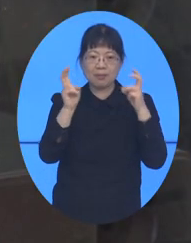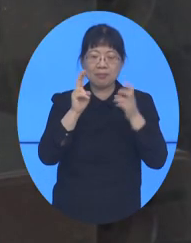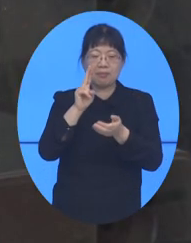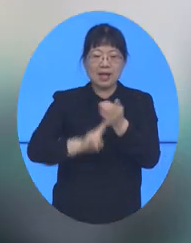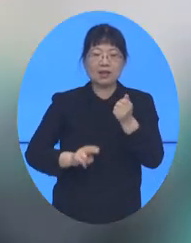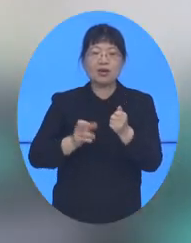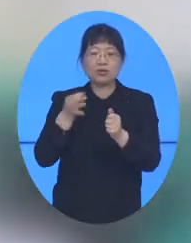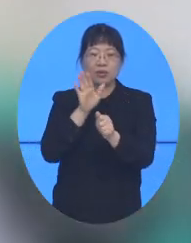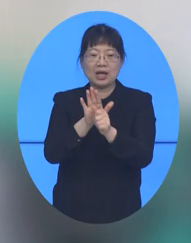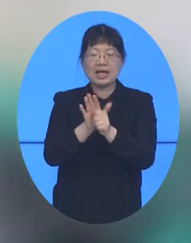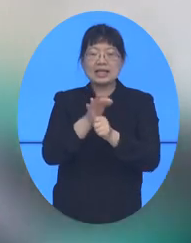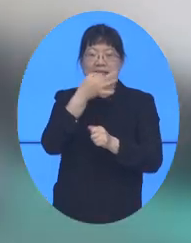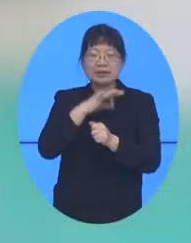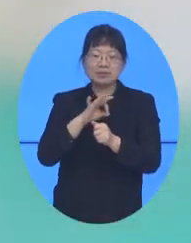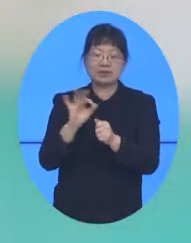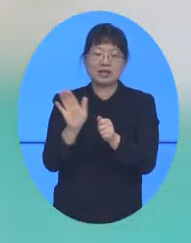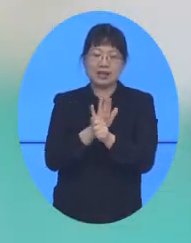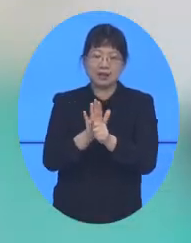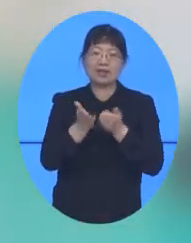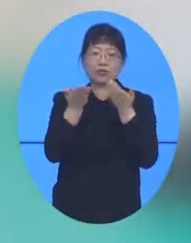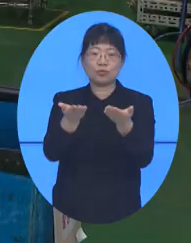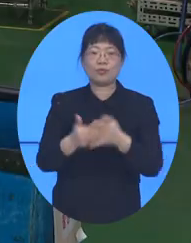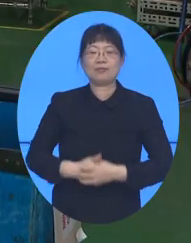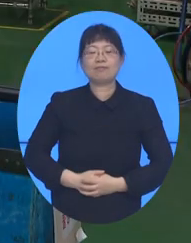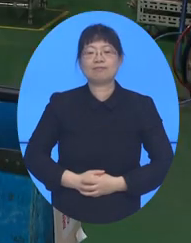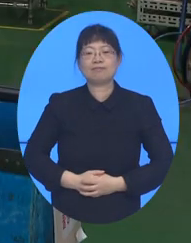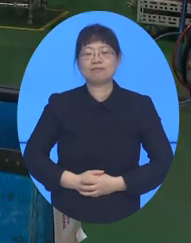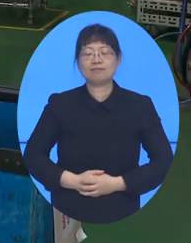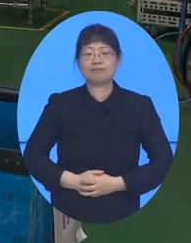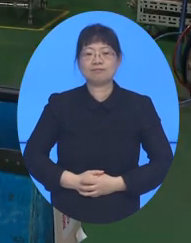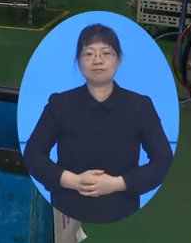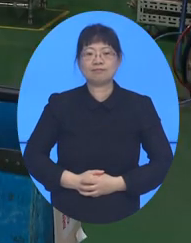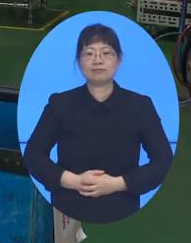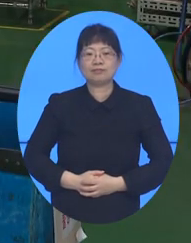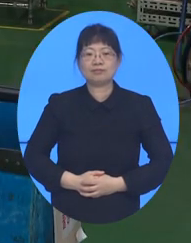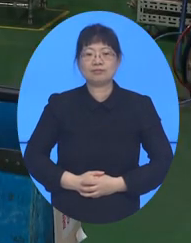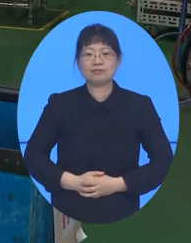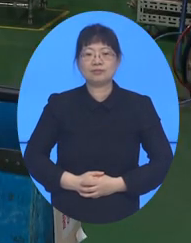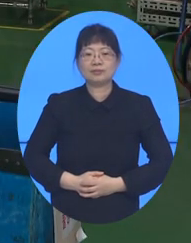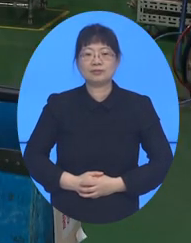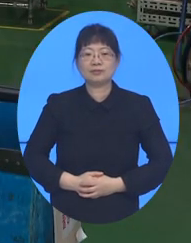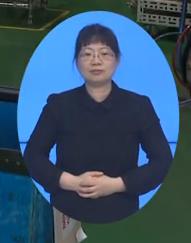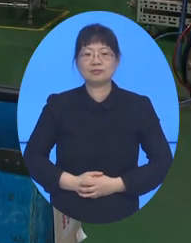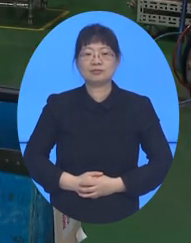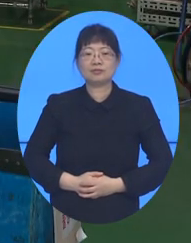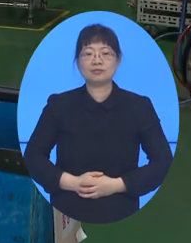지원비 제공, 금리 혜택 등의 인센티브가 주어집니다. 경기지TV 이슬비입니다.